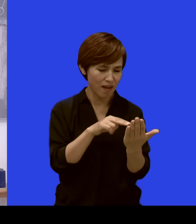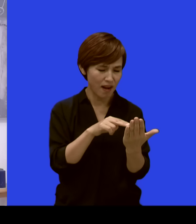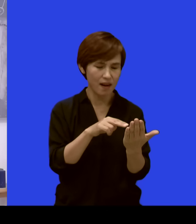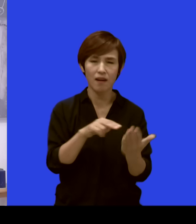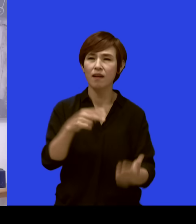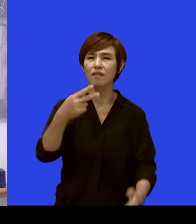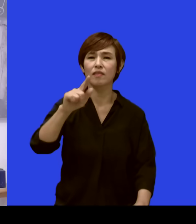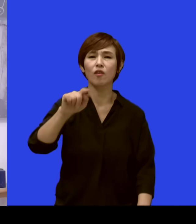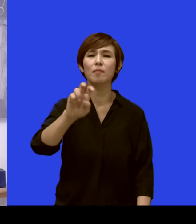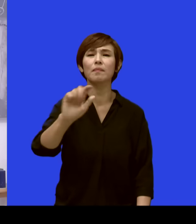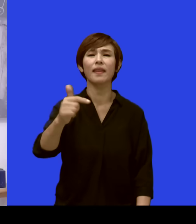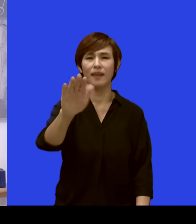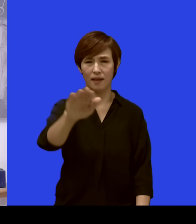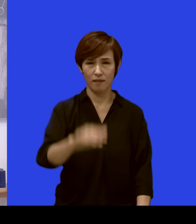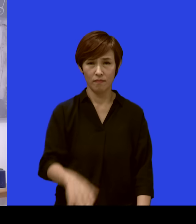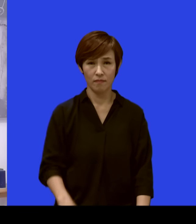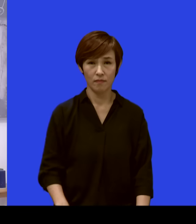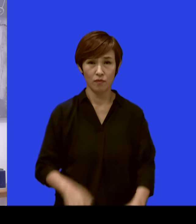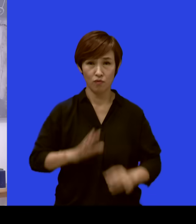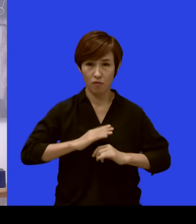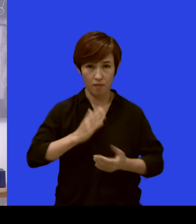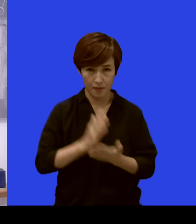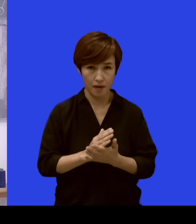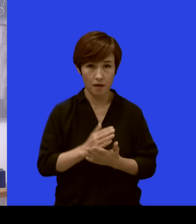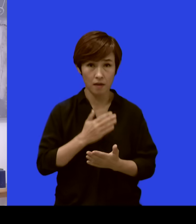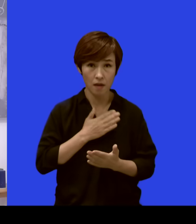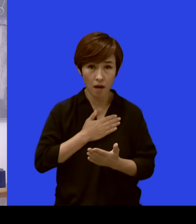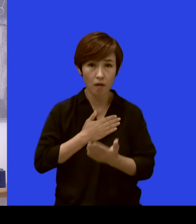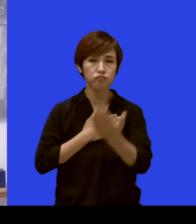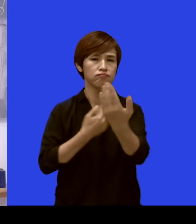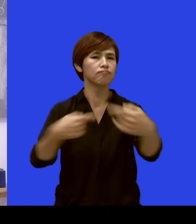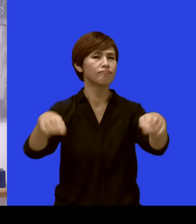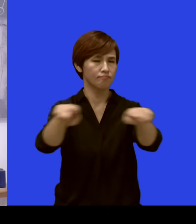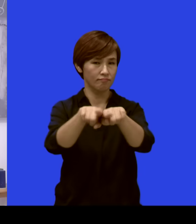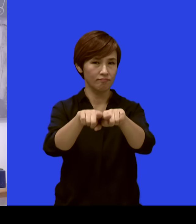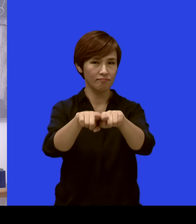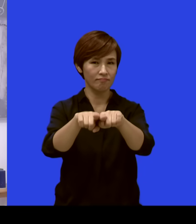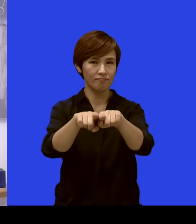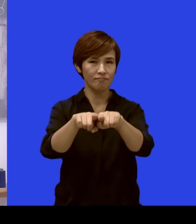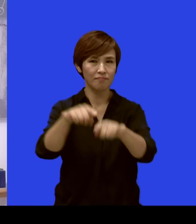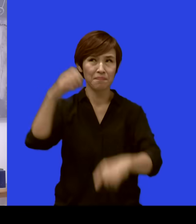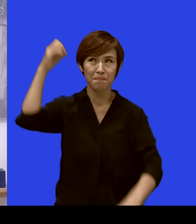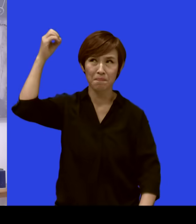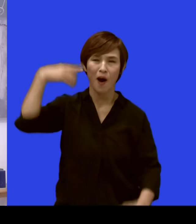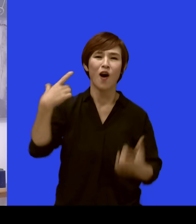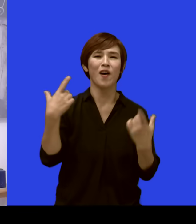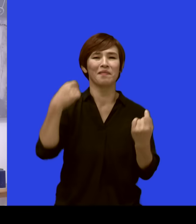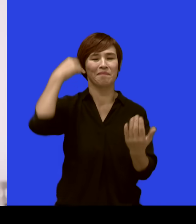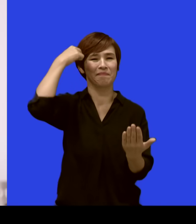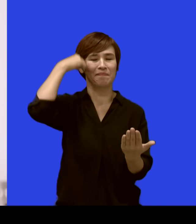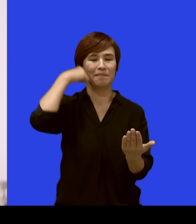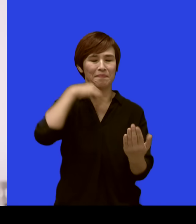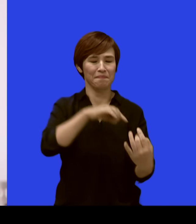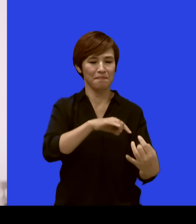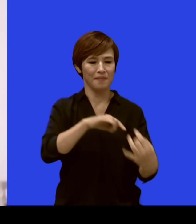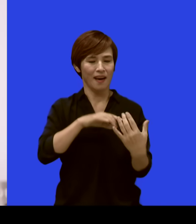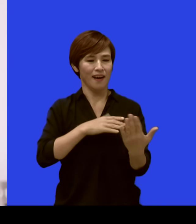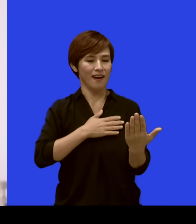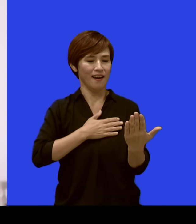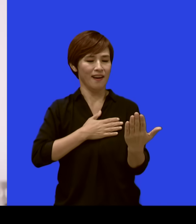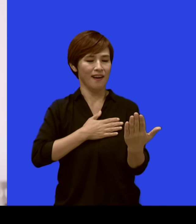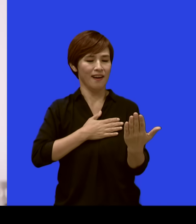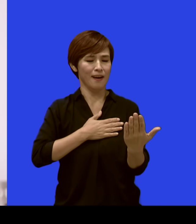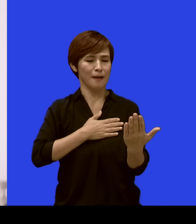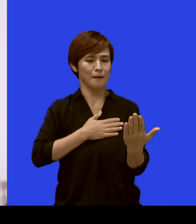덕만아 두려워 말라. 내가 너와 함께한다. 이 이야기로 정말 들렸어요. 제 귀에. 그게 점점 이렇게